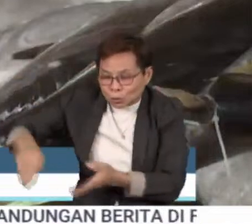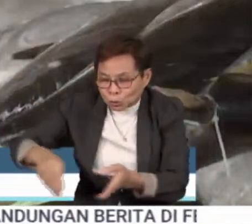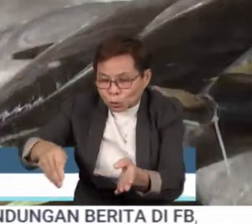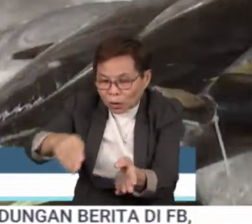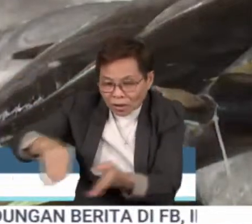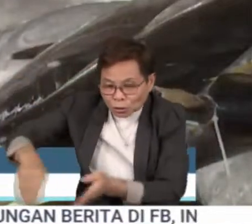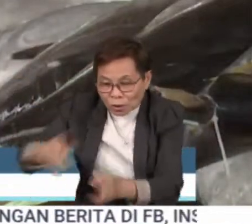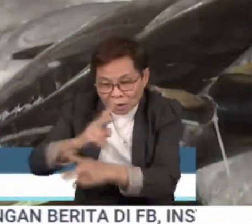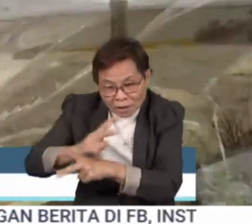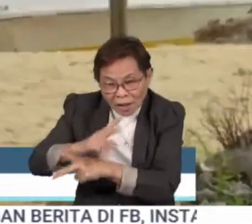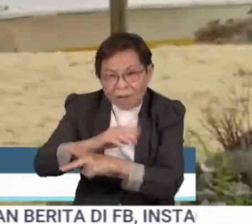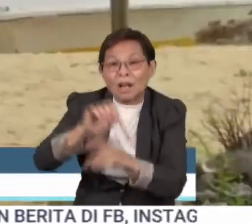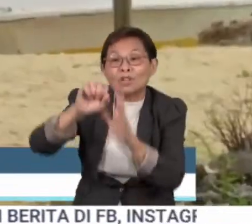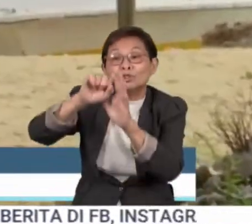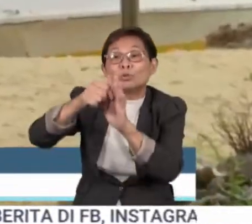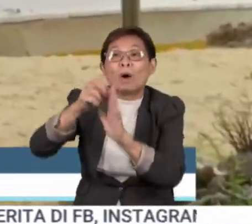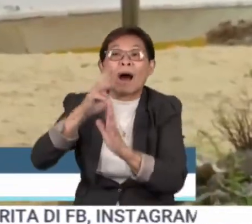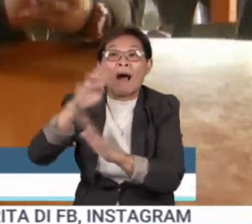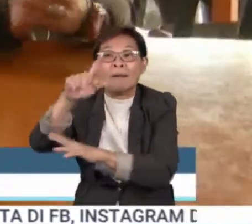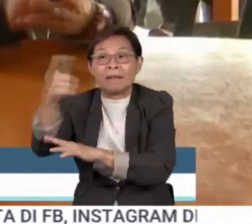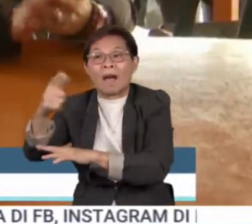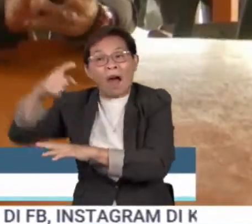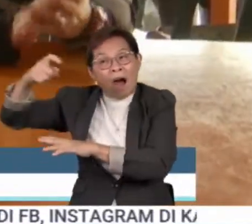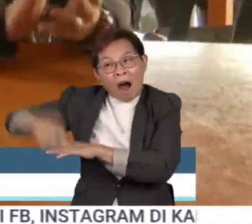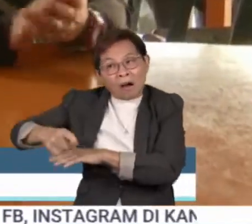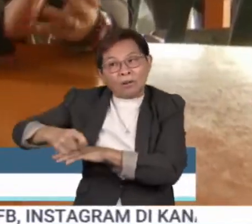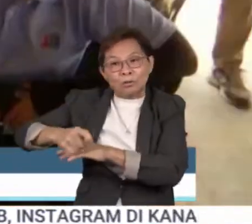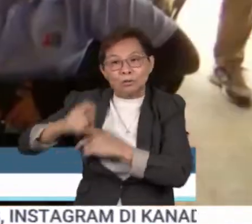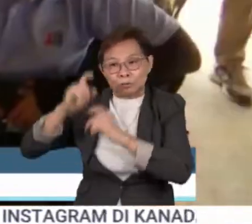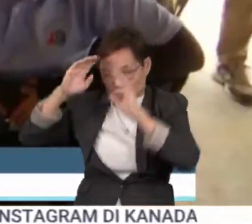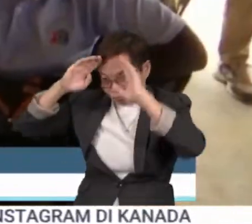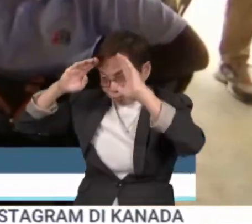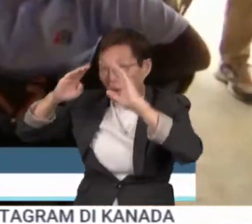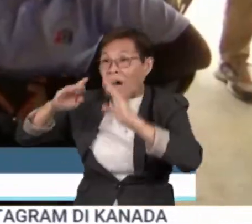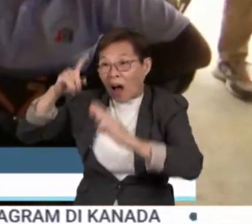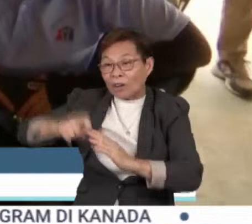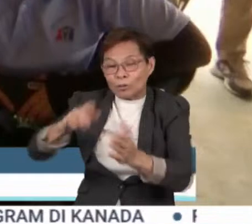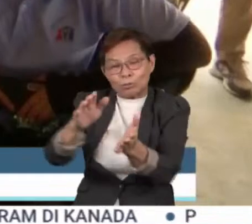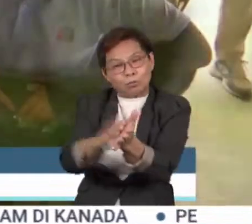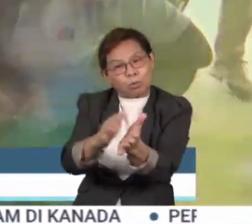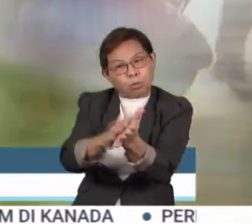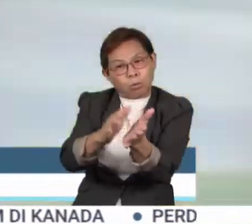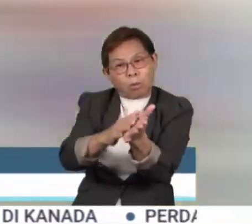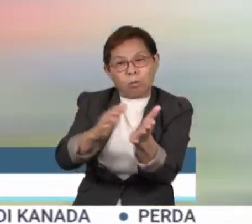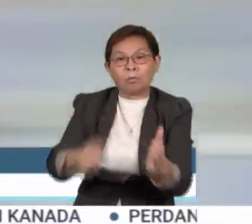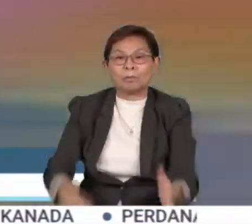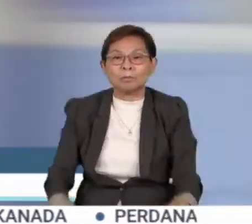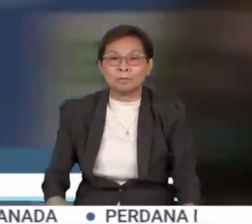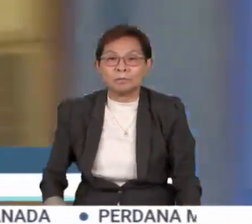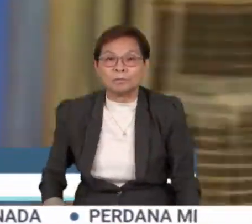sungai-sungai dan sumber air yang lain harus diberi pujian.